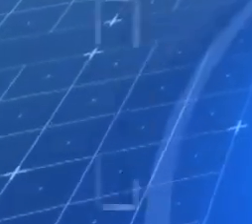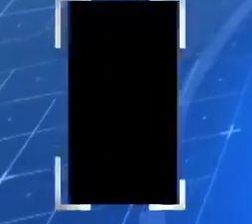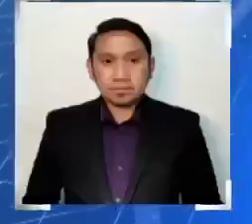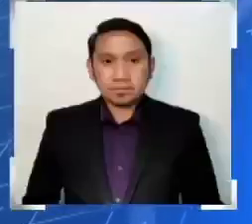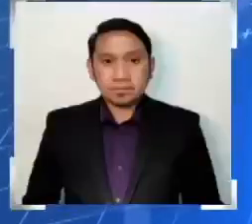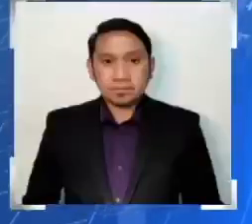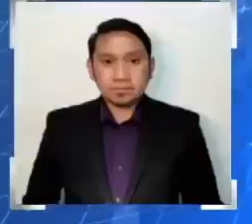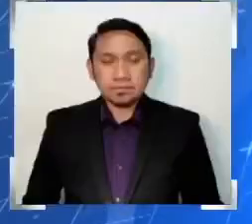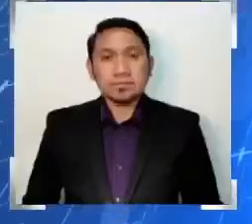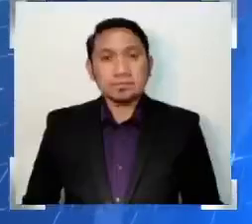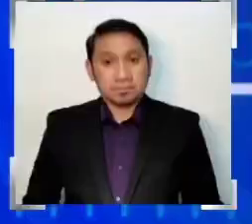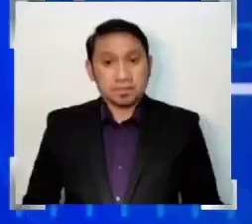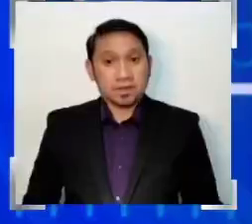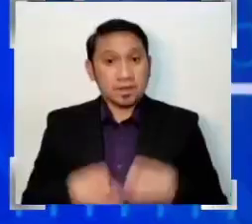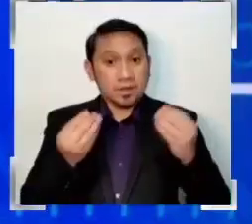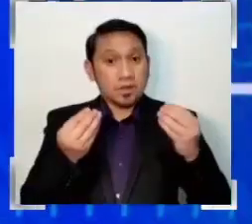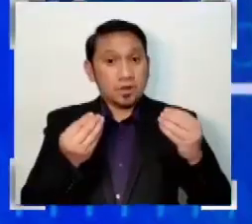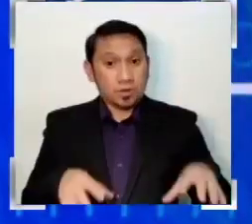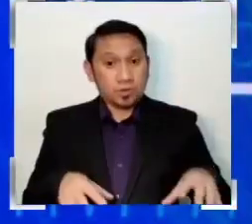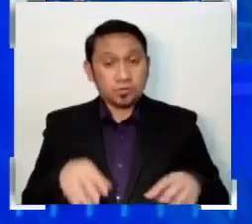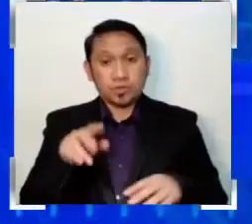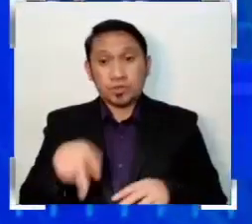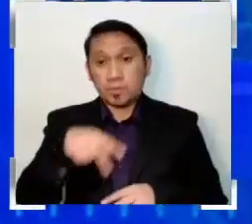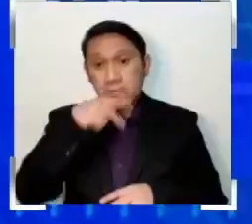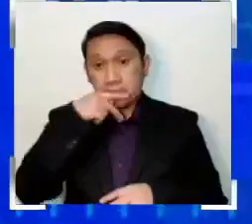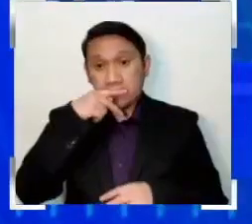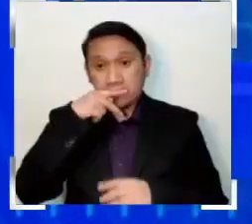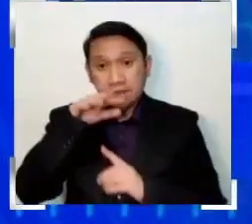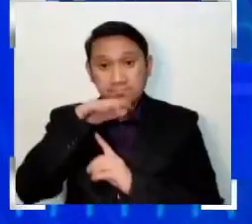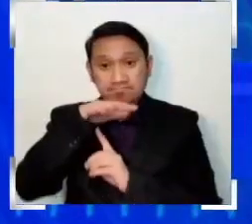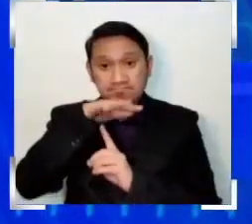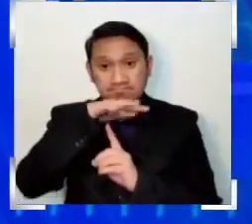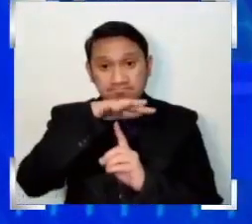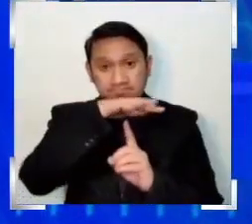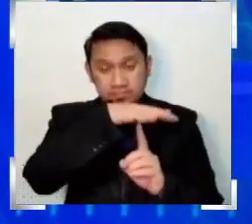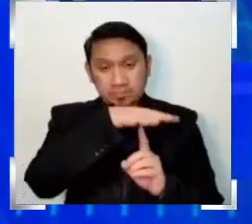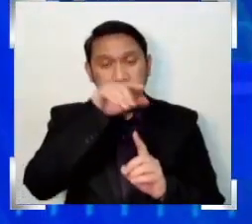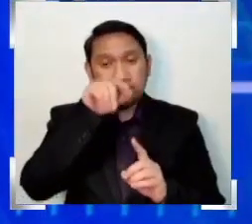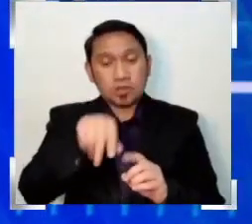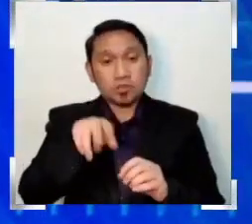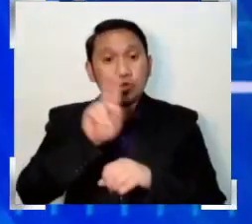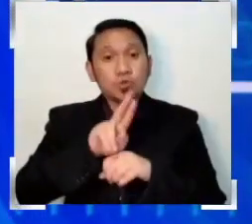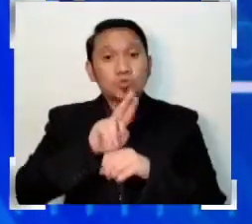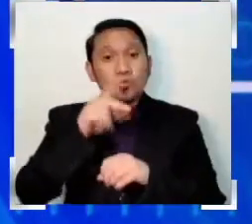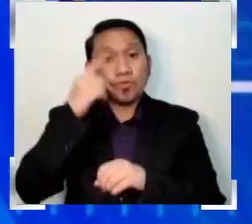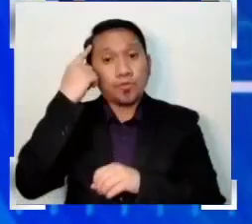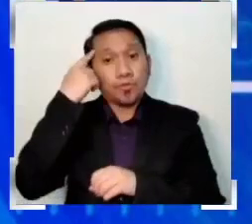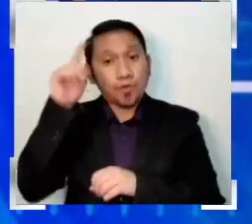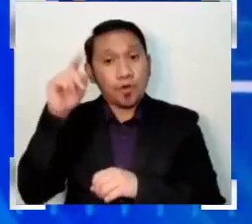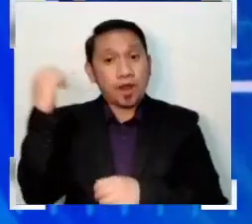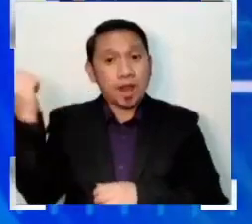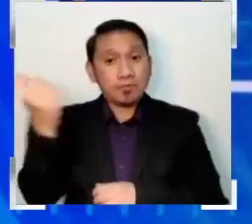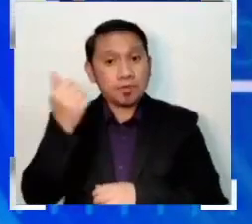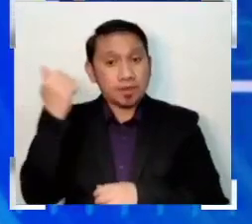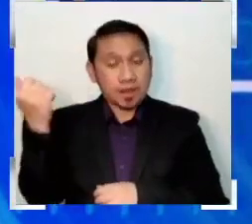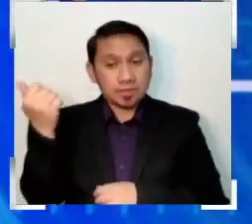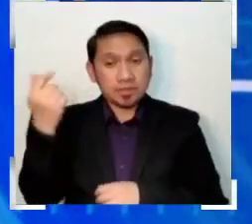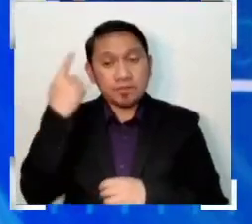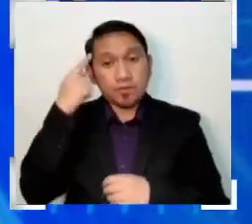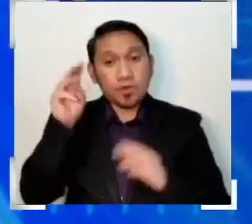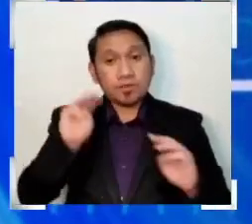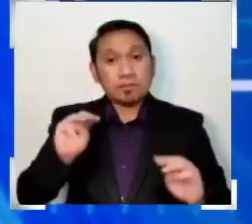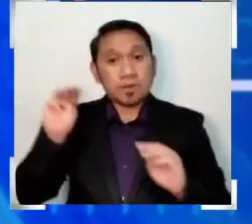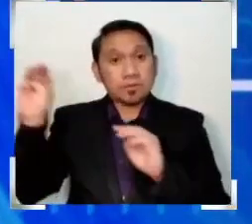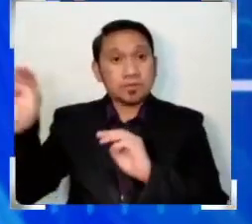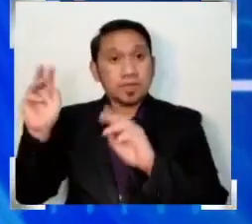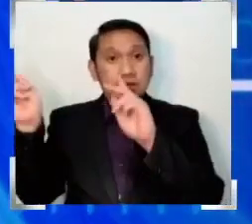Iga, nawawala ngayon ang isang private helicopter na ginagamit bilang air ambulance sa mga bulumundukin ng Palawan. Ayon sa